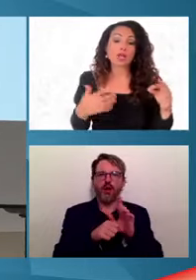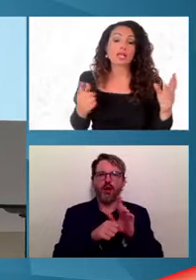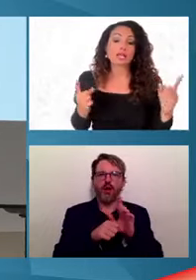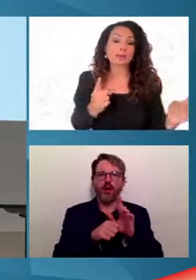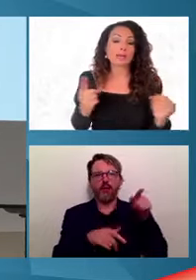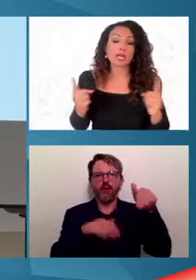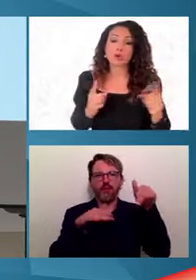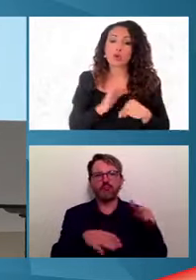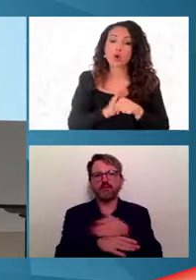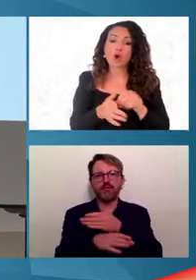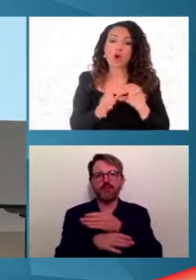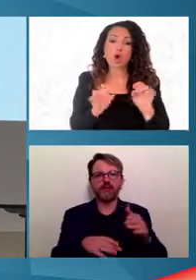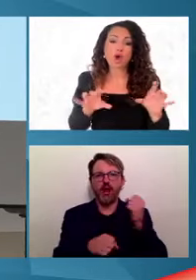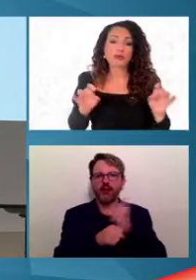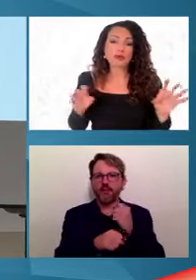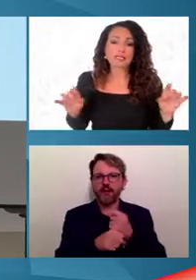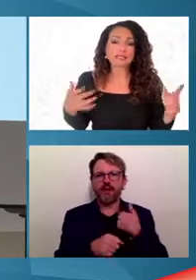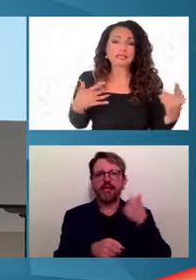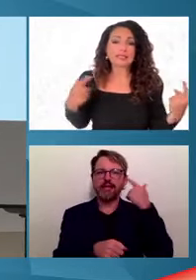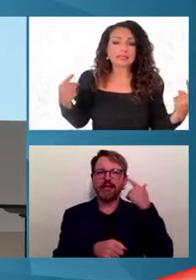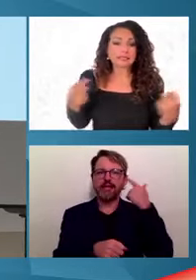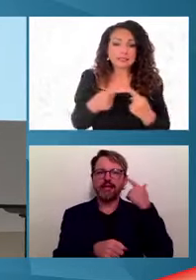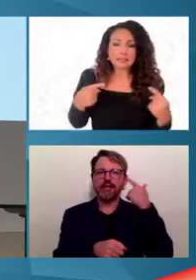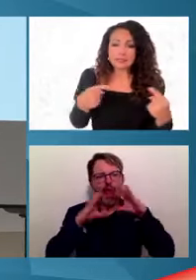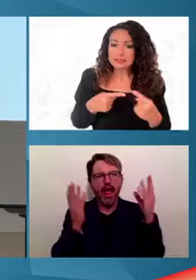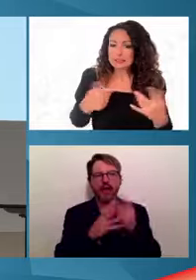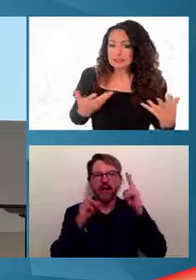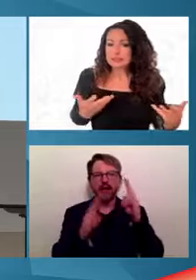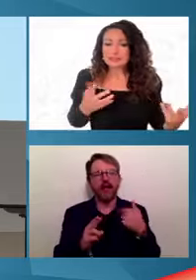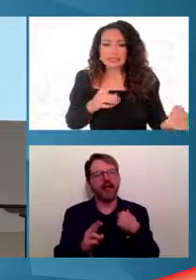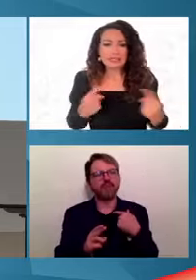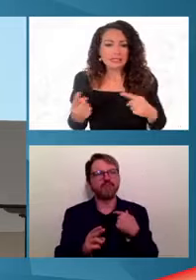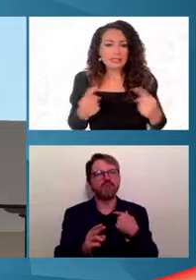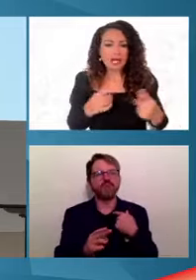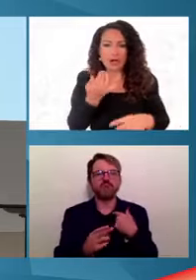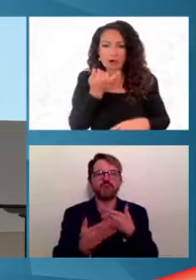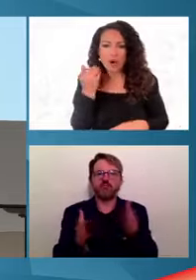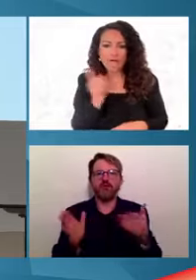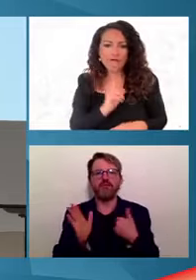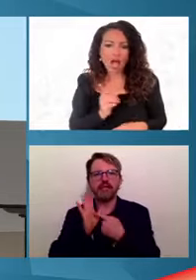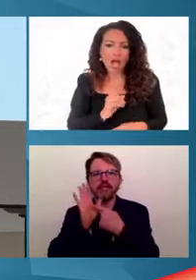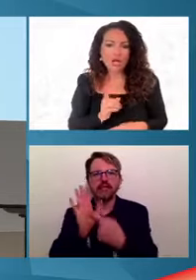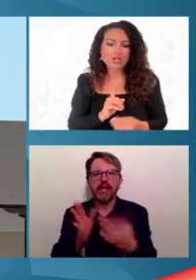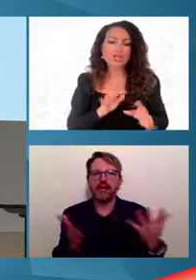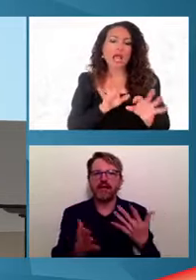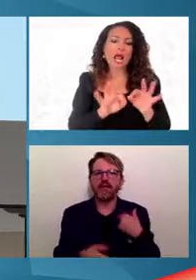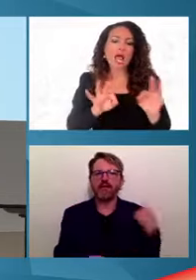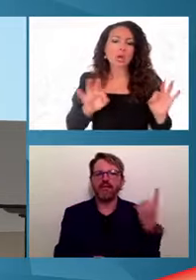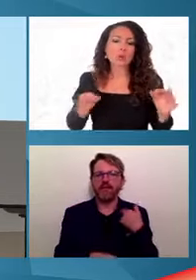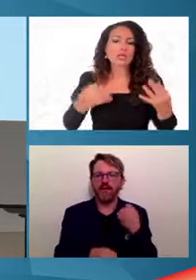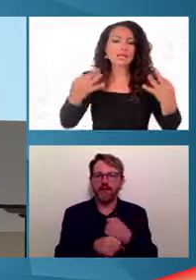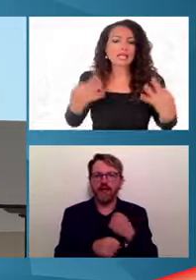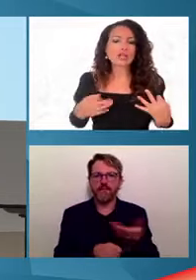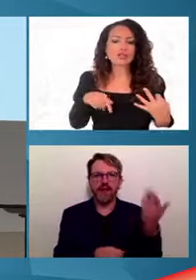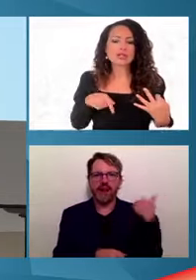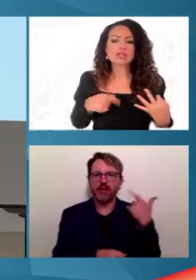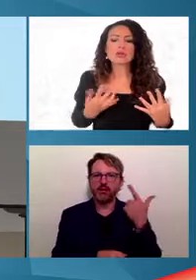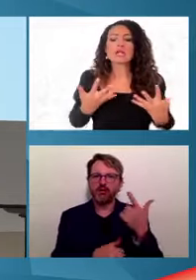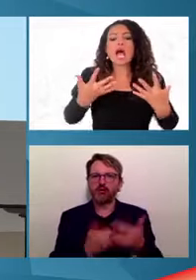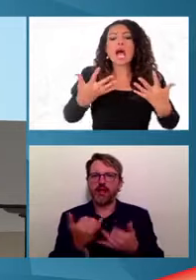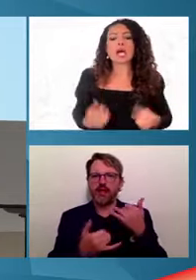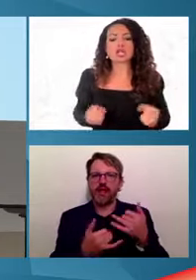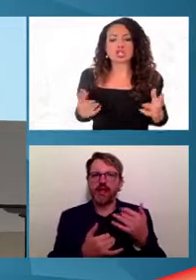ich denke, dass es alles in allem sich präsentieren lässt, was wir heute gemeinsam präsentieren. Und zum Zweiten möchte ich wirklich ausdrücklich